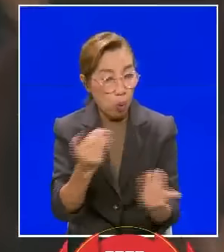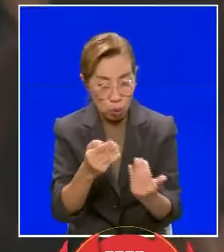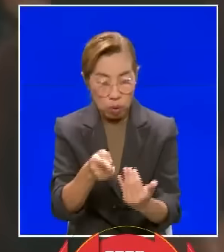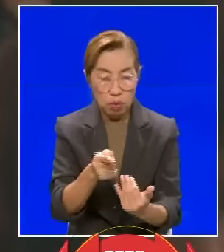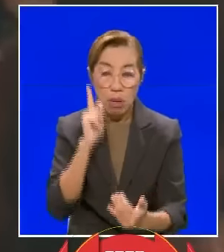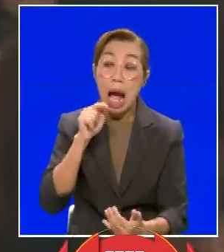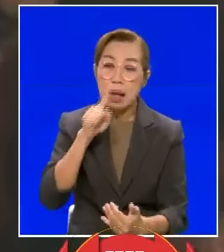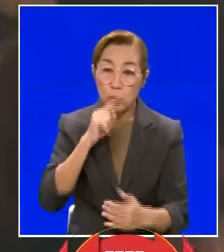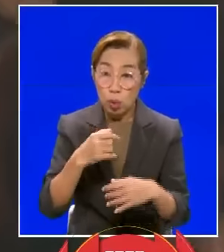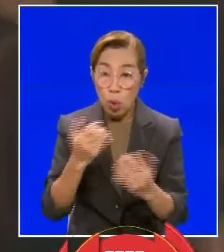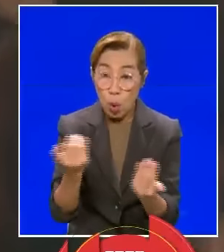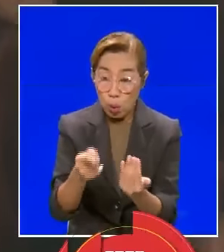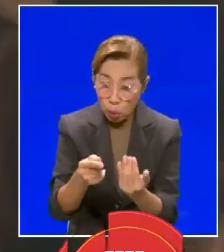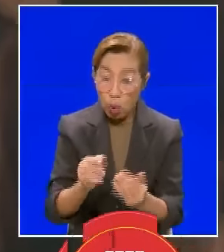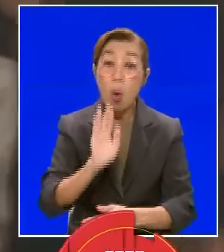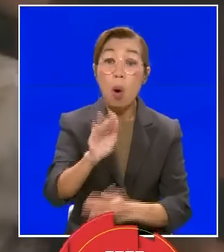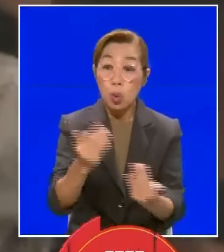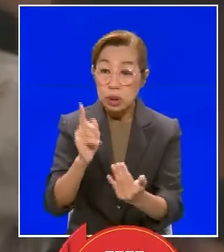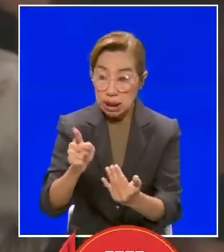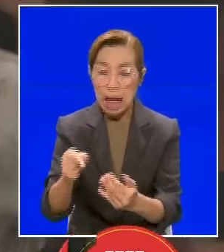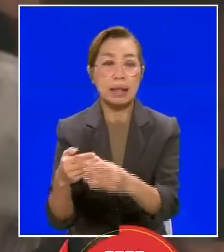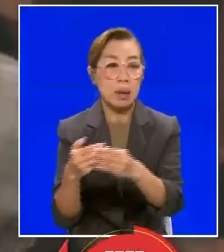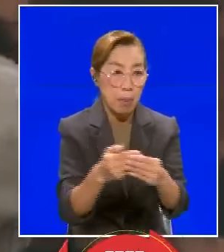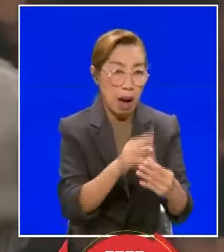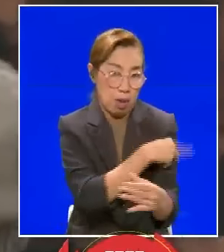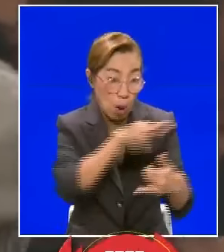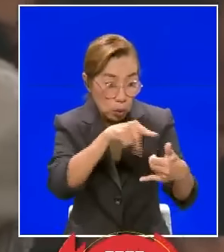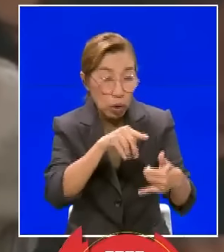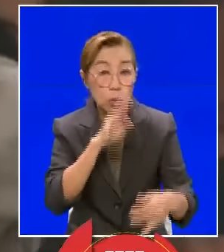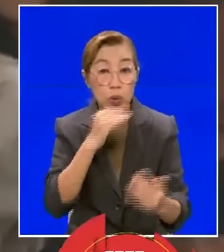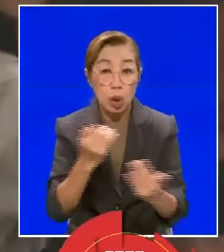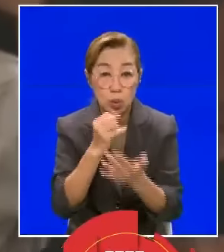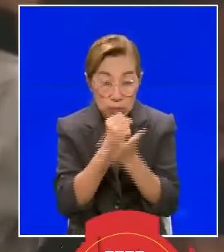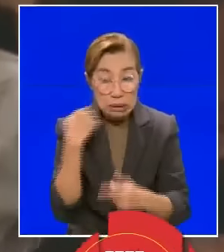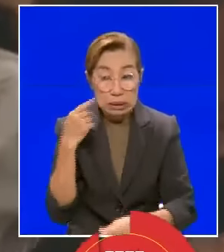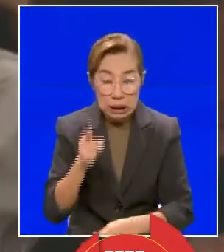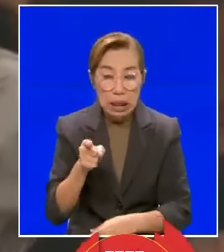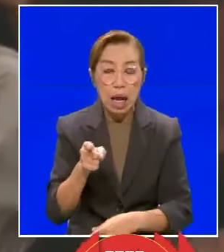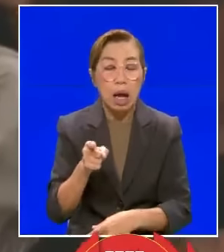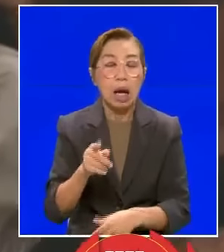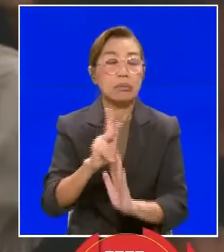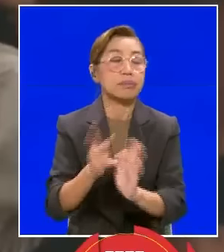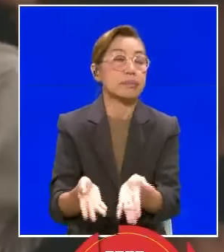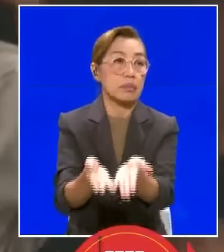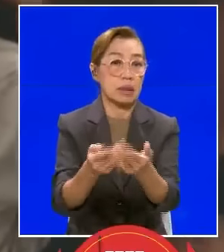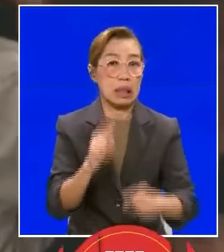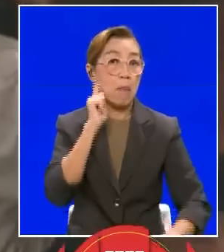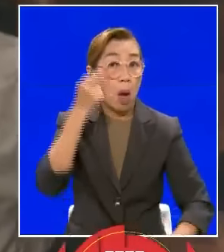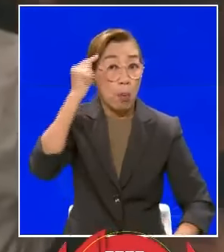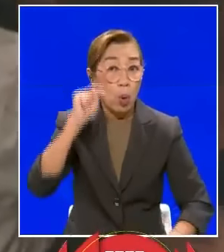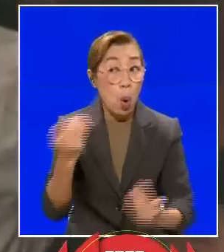ก็ปล่อยไปตามกระบวนการทางกฎหมายเลยที่ผ่านมาเนี่ยแม่ก็ไม่รู้เหมือนกันว่าลูกชายเคยมีประวัติเสพสารเสพติดหรือ